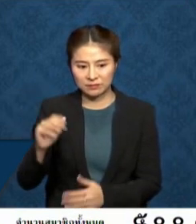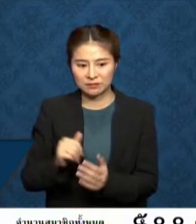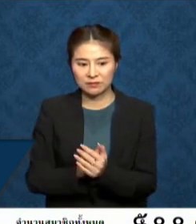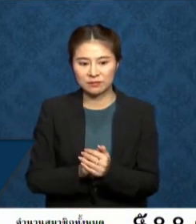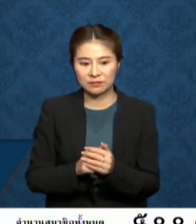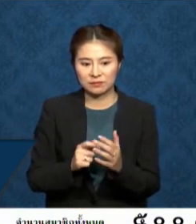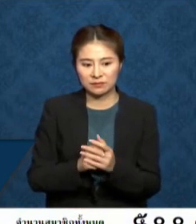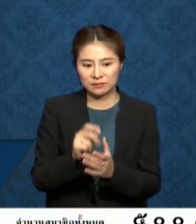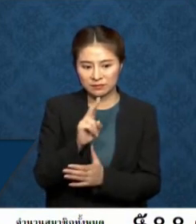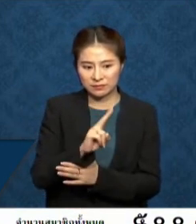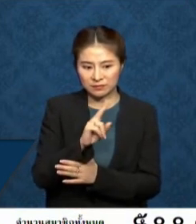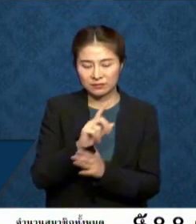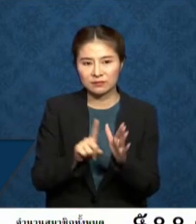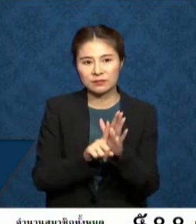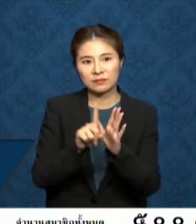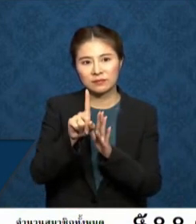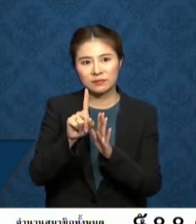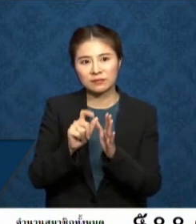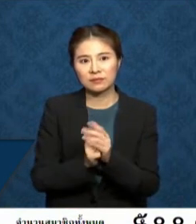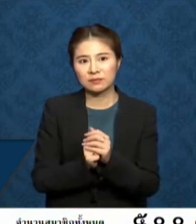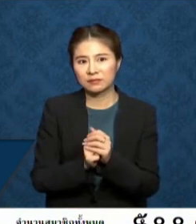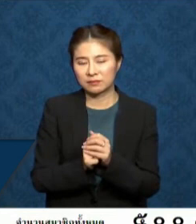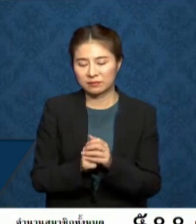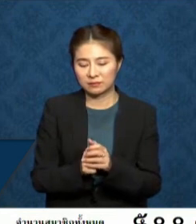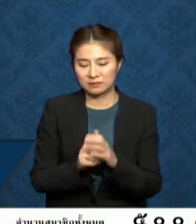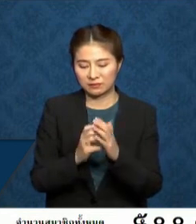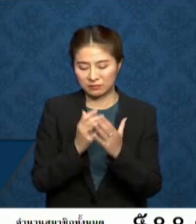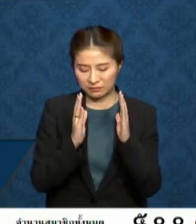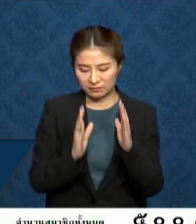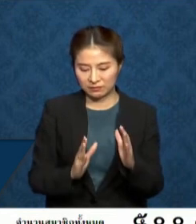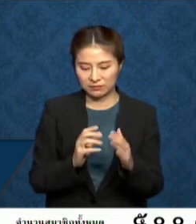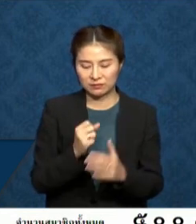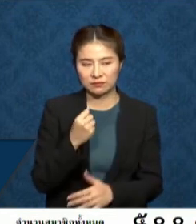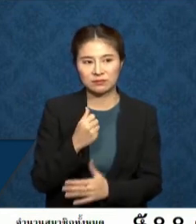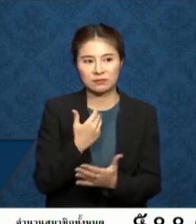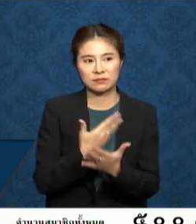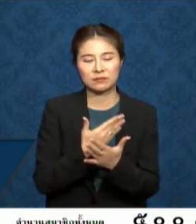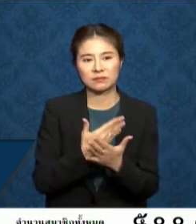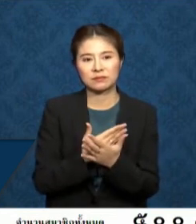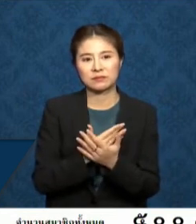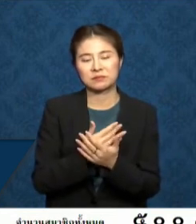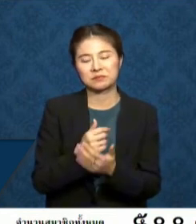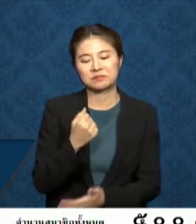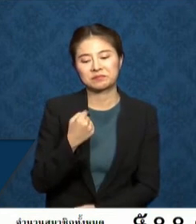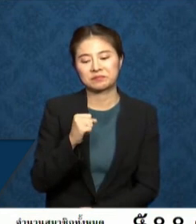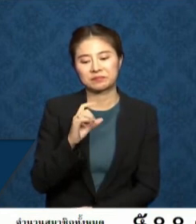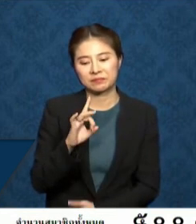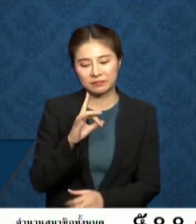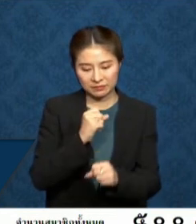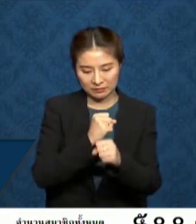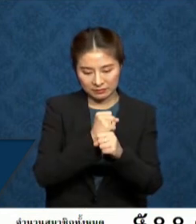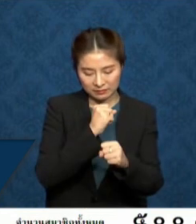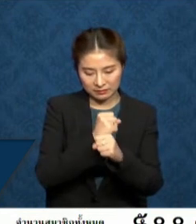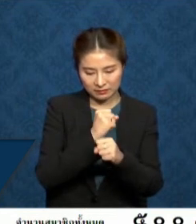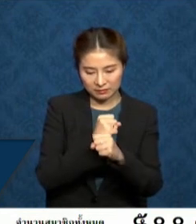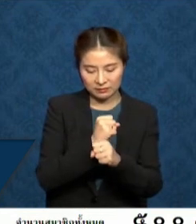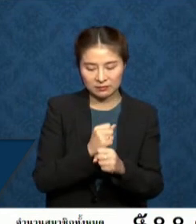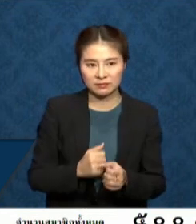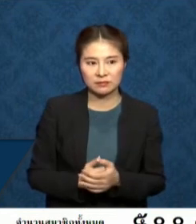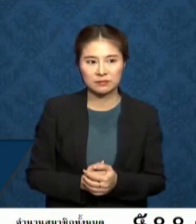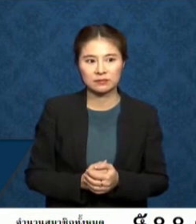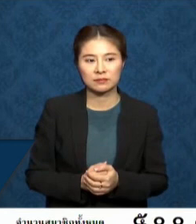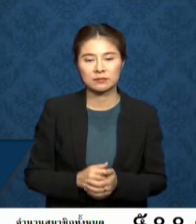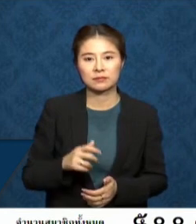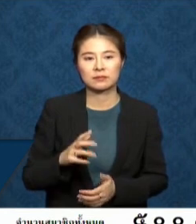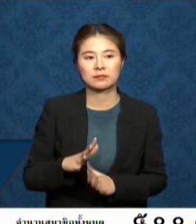งและเขาพอใจมากๆก็ถือว่าสำเร็จใช่ไหมครับ18ล้านนะครับอันนี้ก็ดูไม่สมเหตุสมผลส่วน KPI ของ